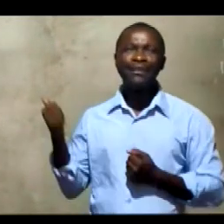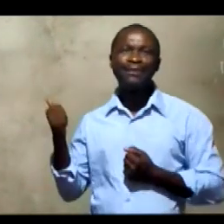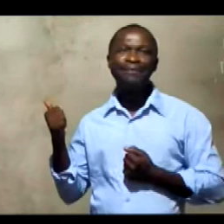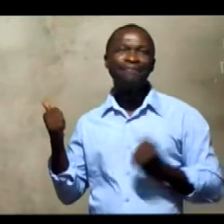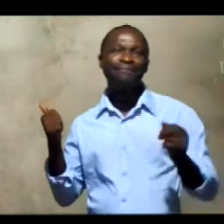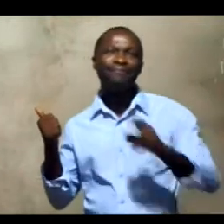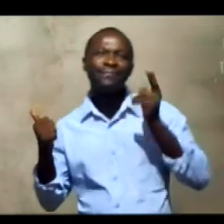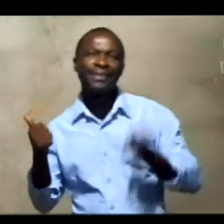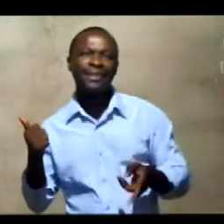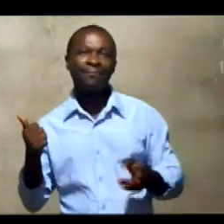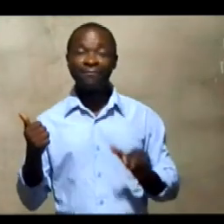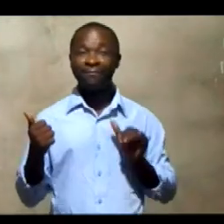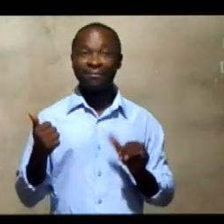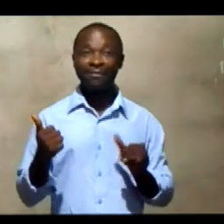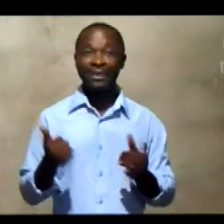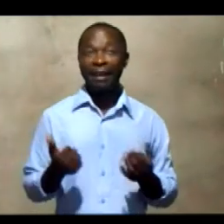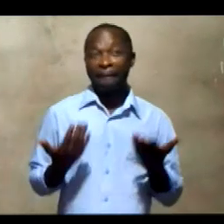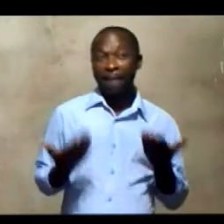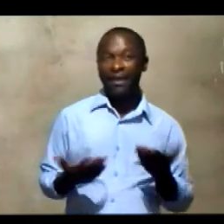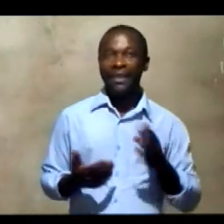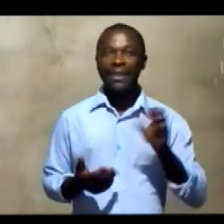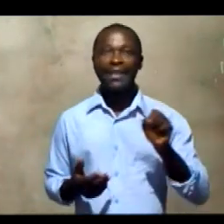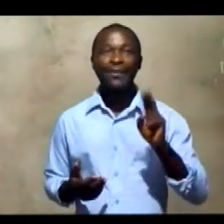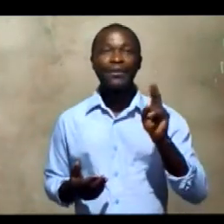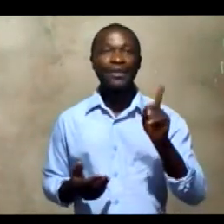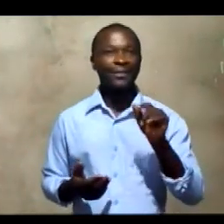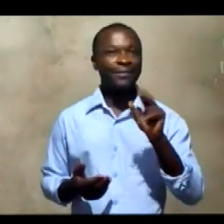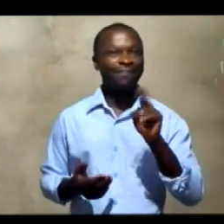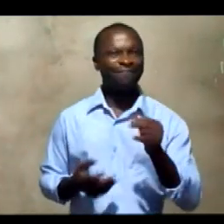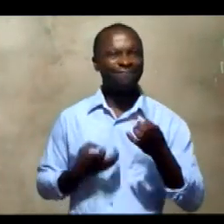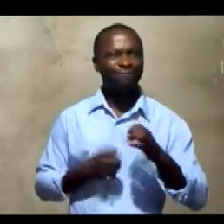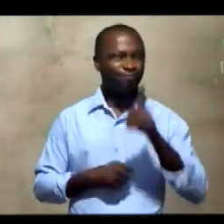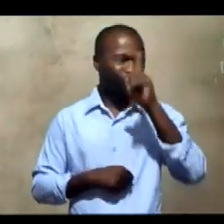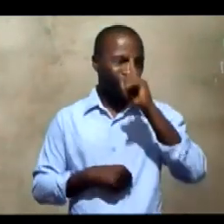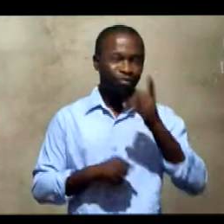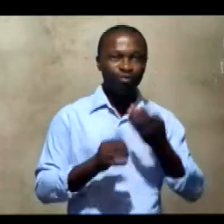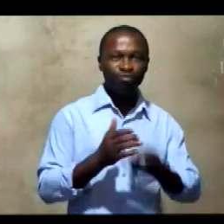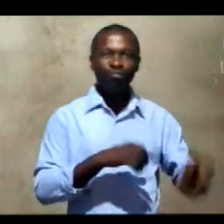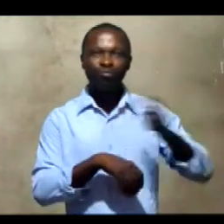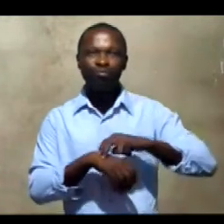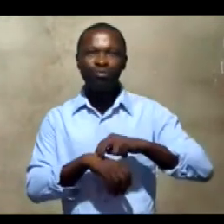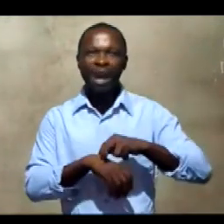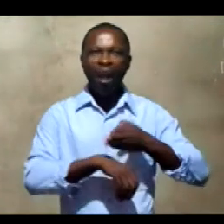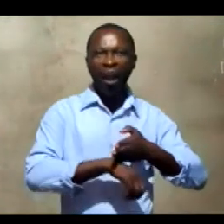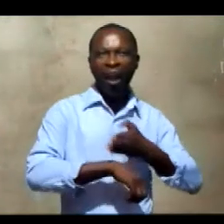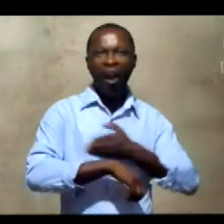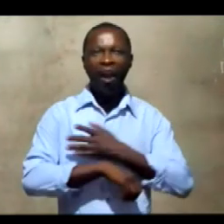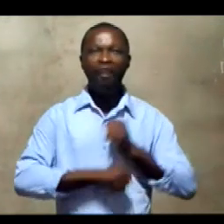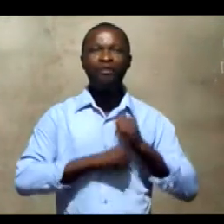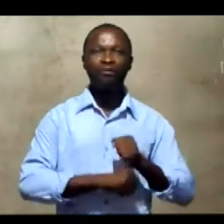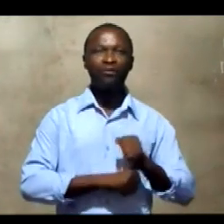Le Soudan tente désormais de se relever. L'objectif premier du gouvernement est d'éviter l'effondrement